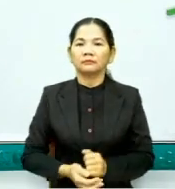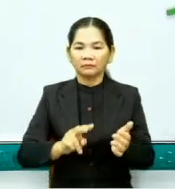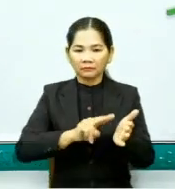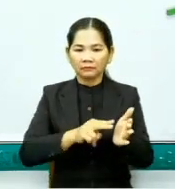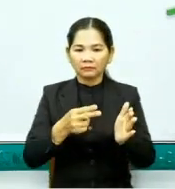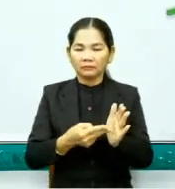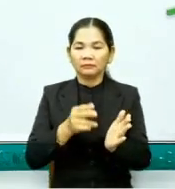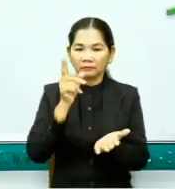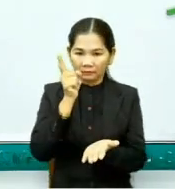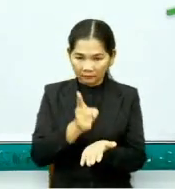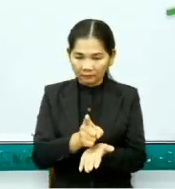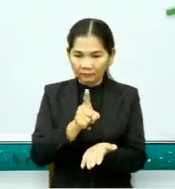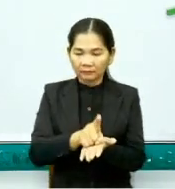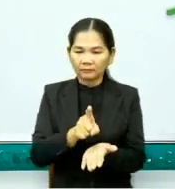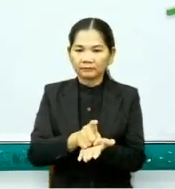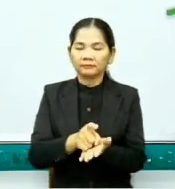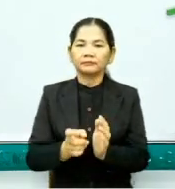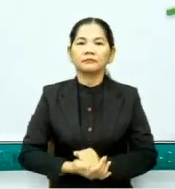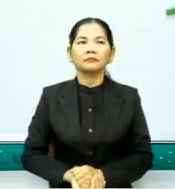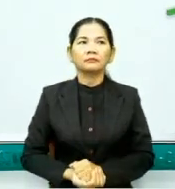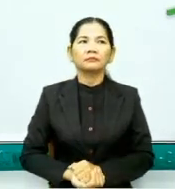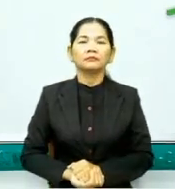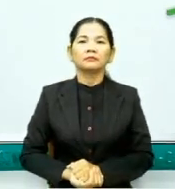át tình này xâm khẳng